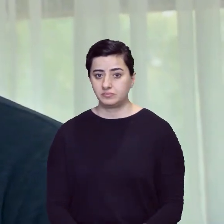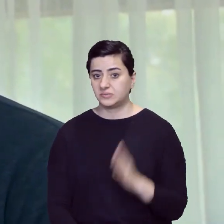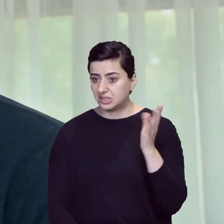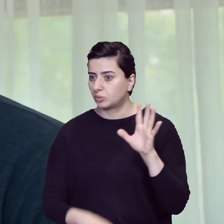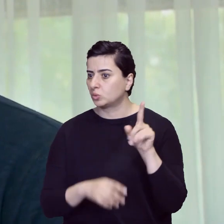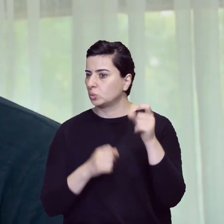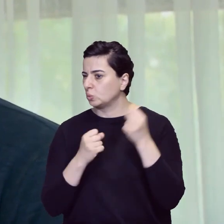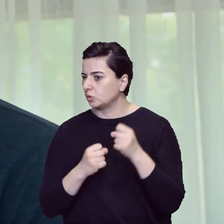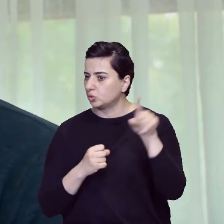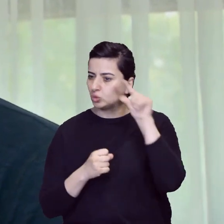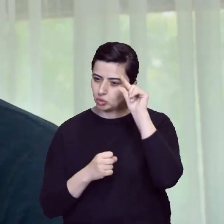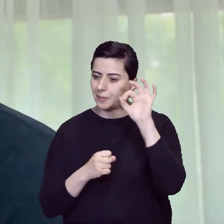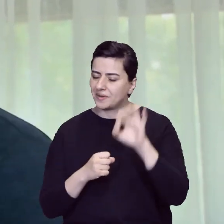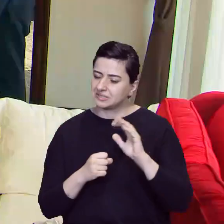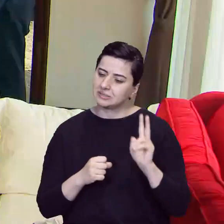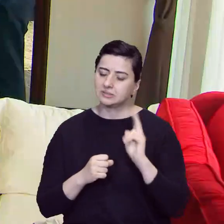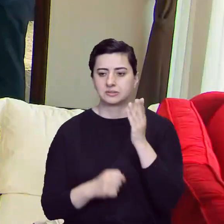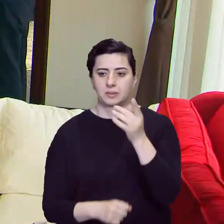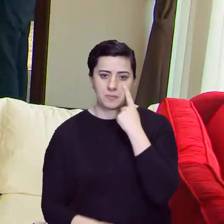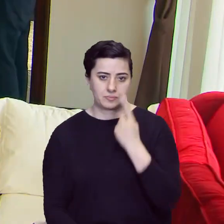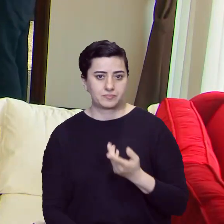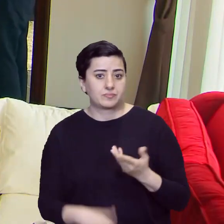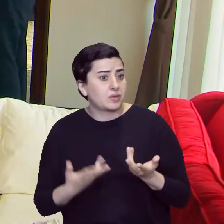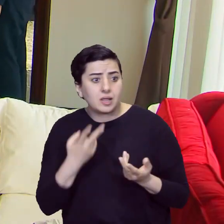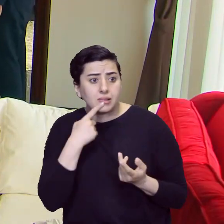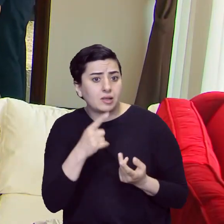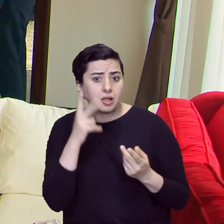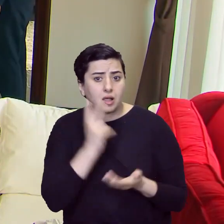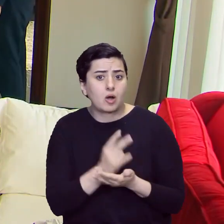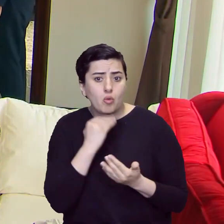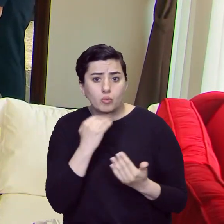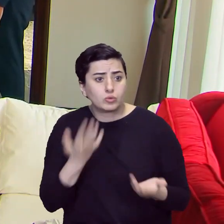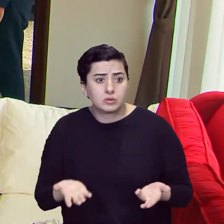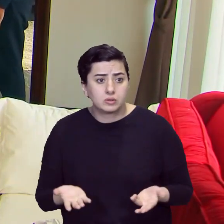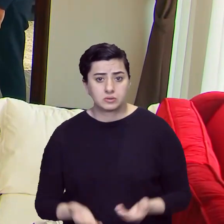Gitmezsek daha çok şüphe uyandıracağız. İçeri gidelim. E daha ne diyeceğimize karar vermedik.